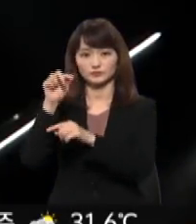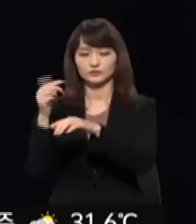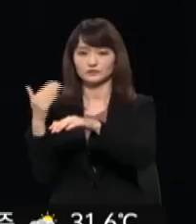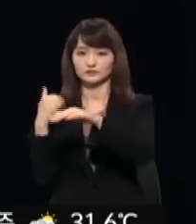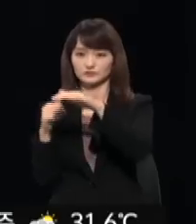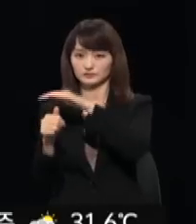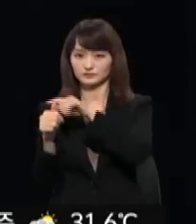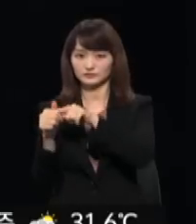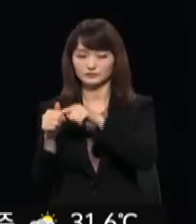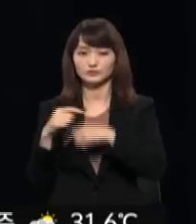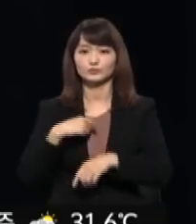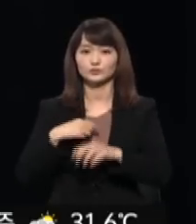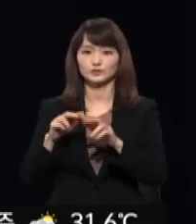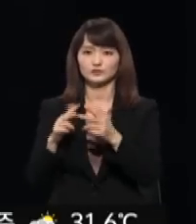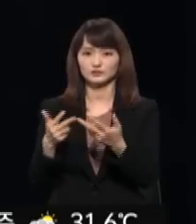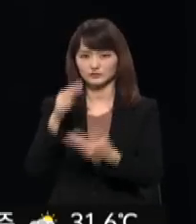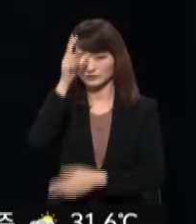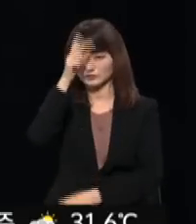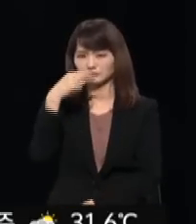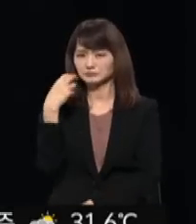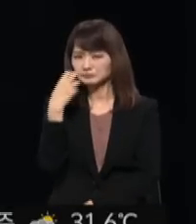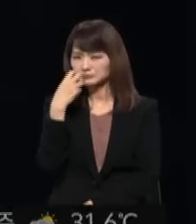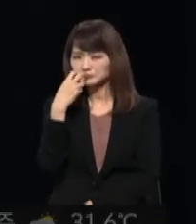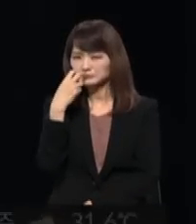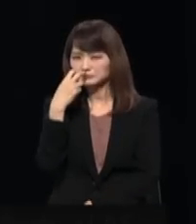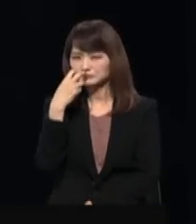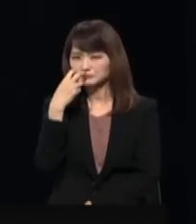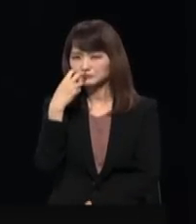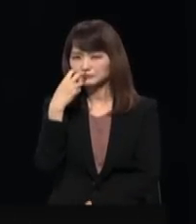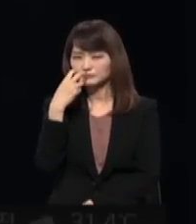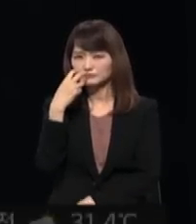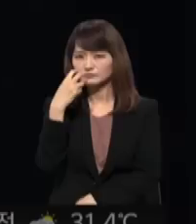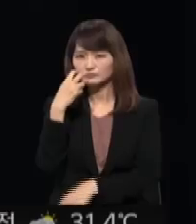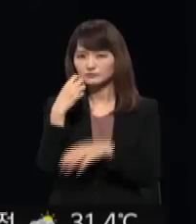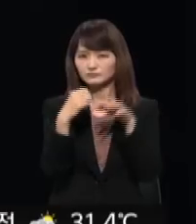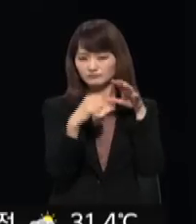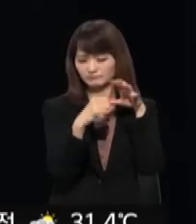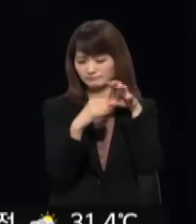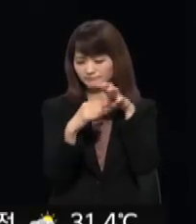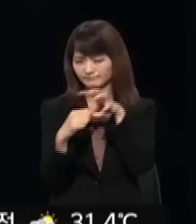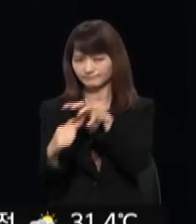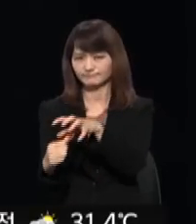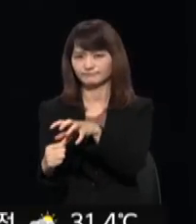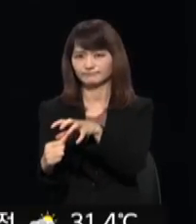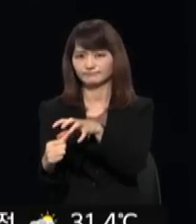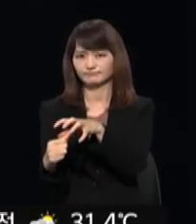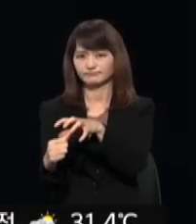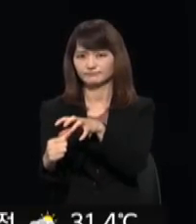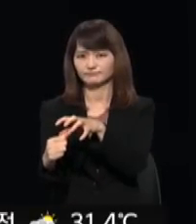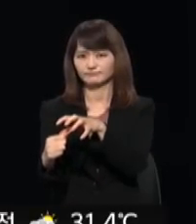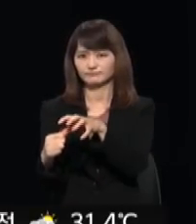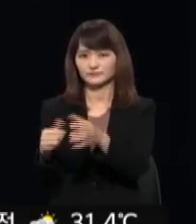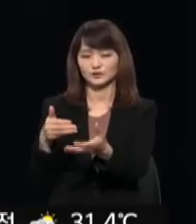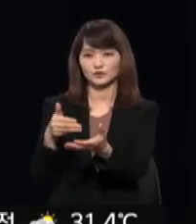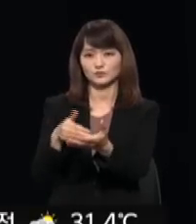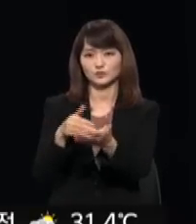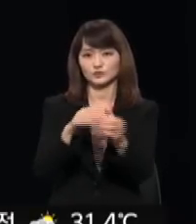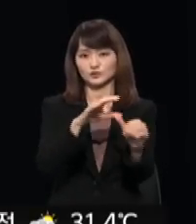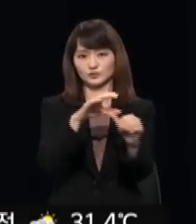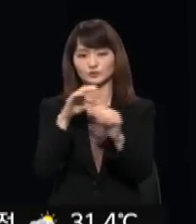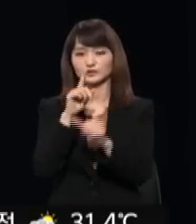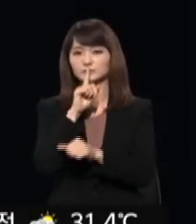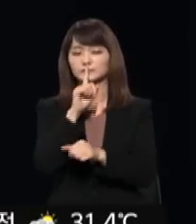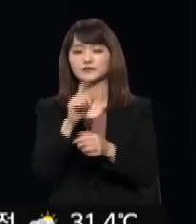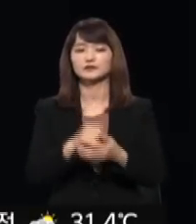대표가 본인에 대한 경찰 수사에 압력이 있는 것 같다 한 보도를 인용해서 이렇게